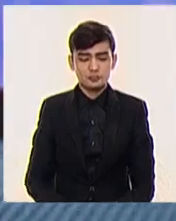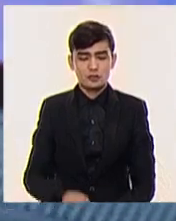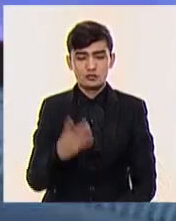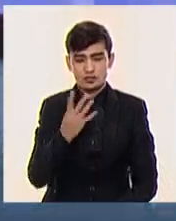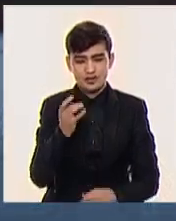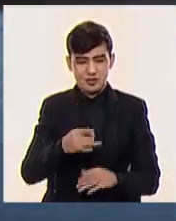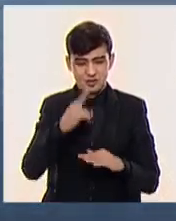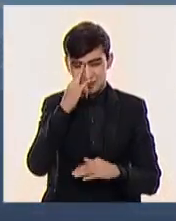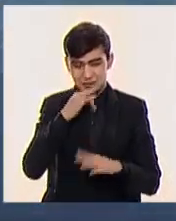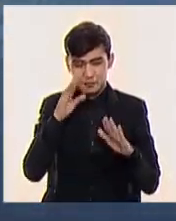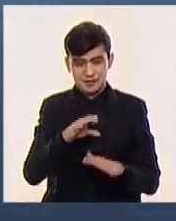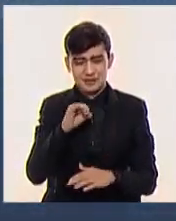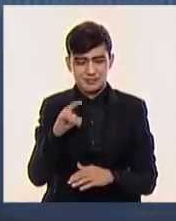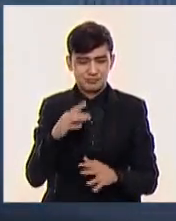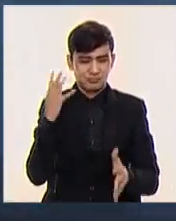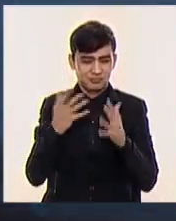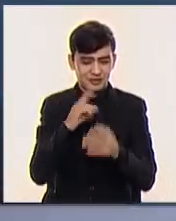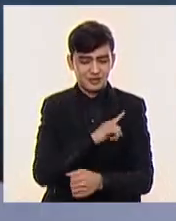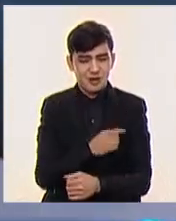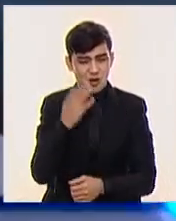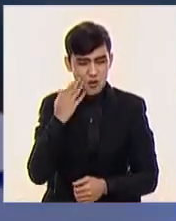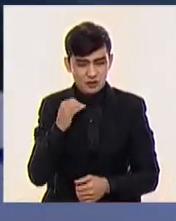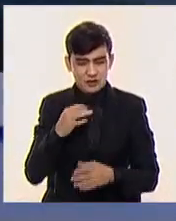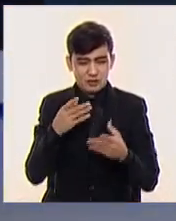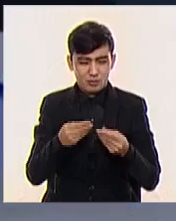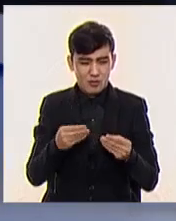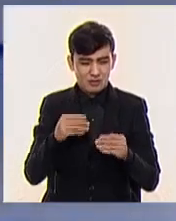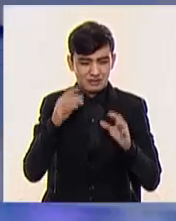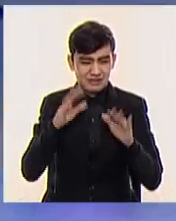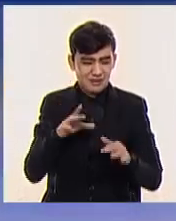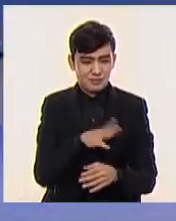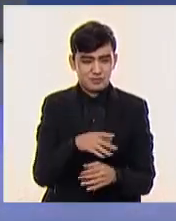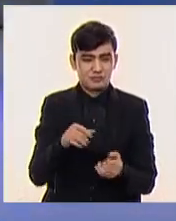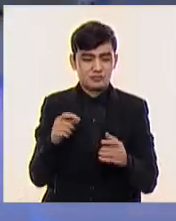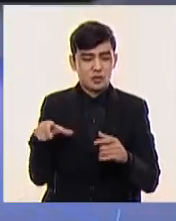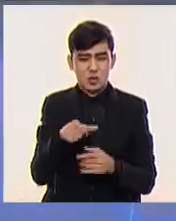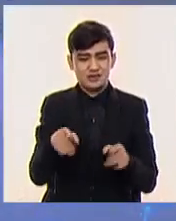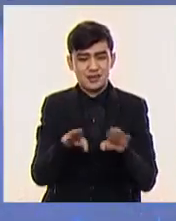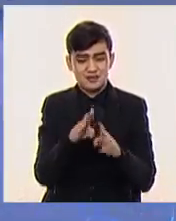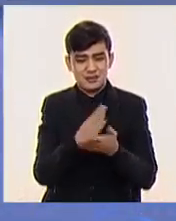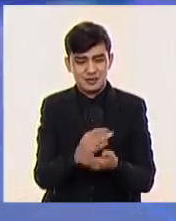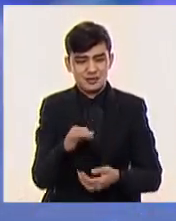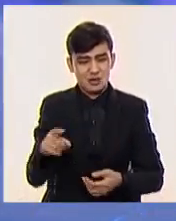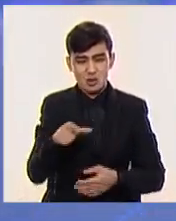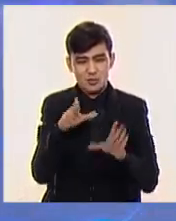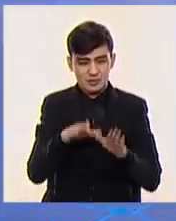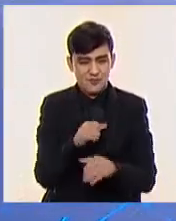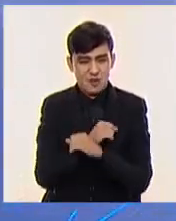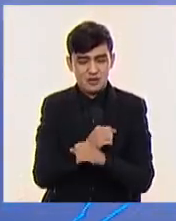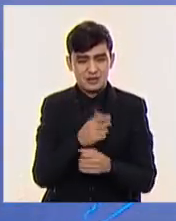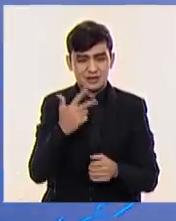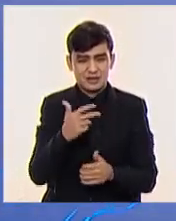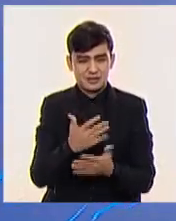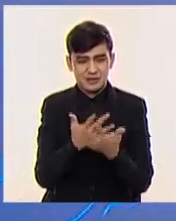В 4 регионах Казахстана из-за метели, гололеда, мокрого снега закрыты трассы. За минувшие выходные на дорогах страны произошло около